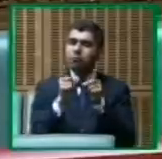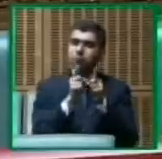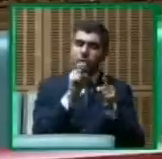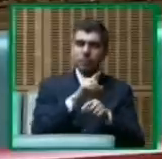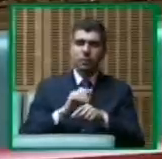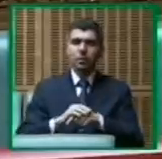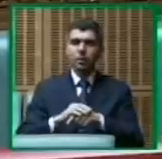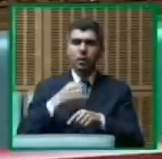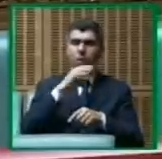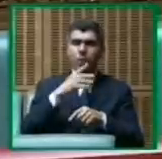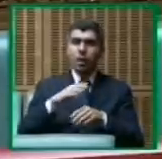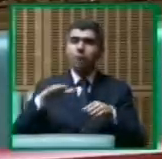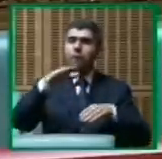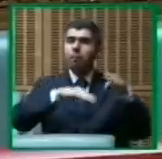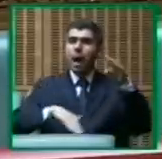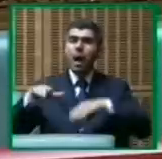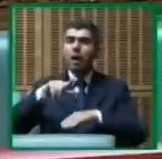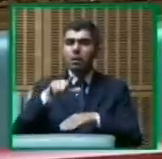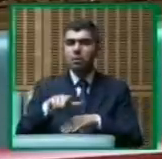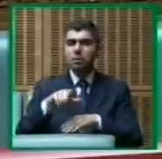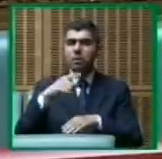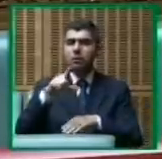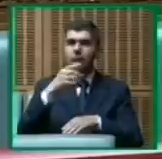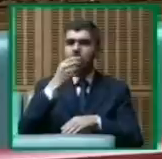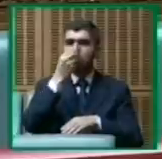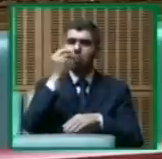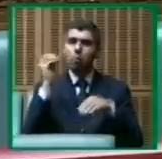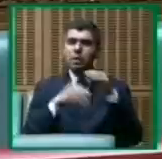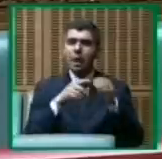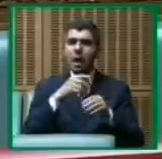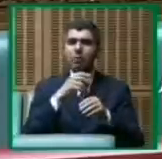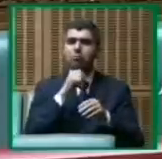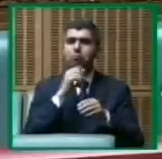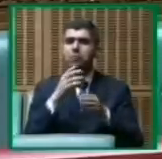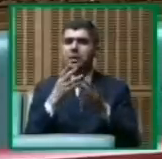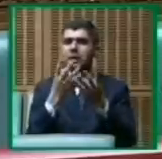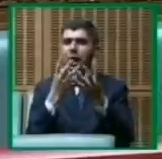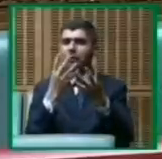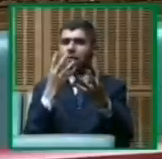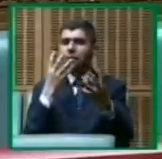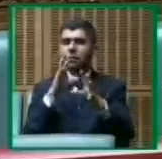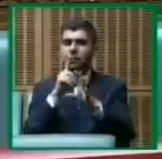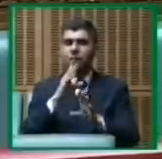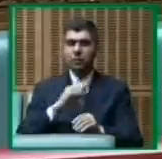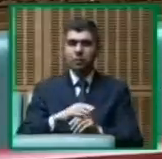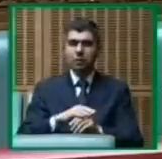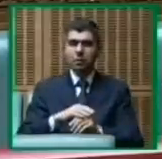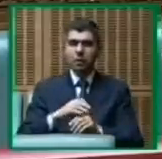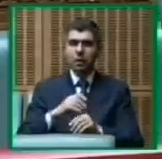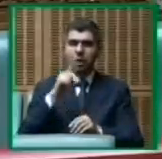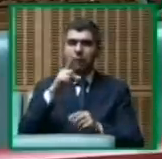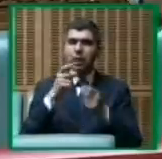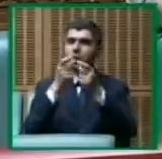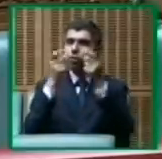الشواطئ، الشواطئ كنعانيو بزاف، كنعانيو بزاف من واحد العدد المشاكل. كاين بعض المصانع،